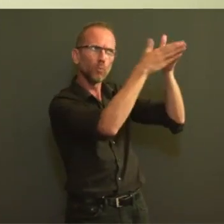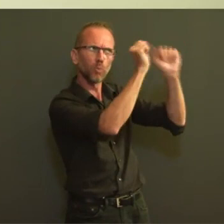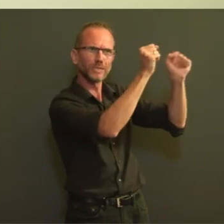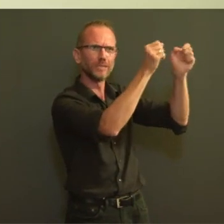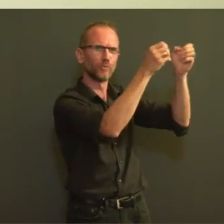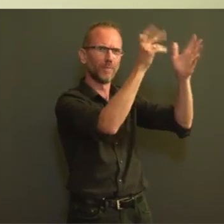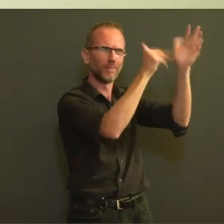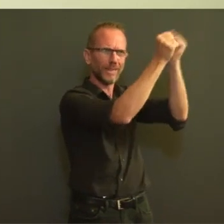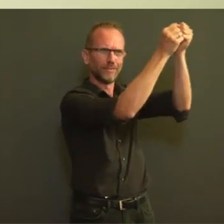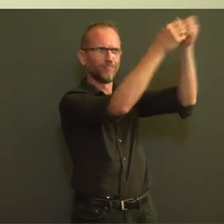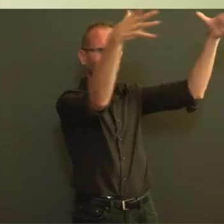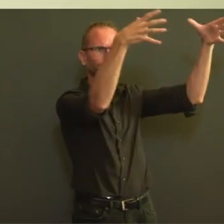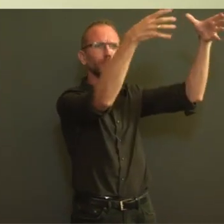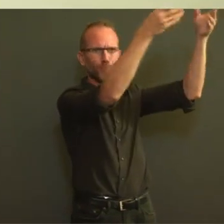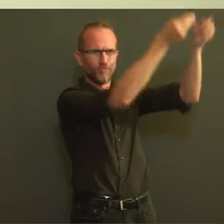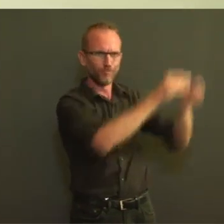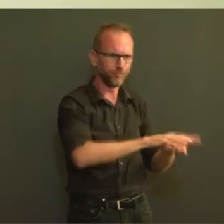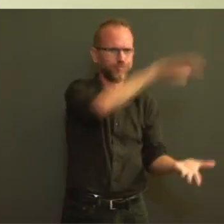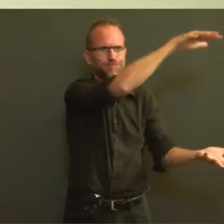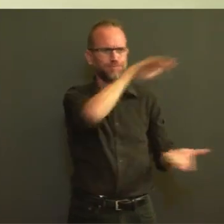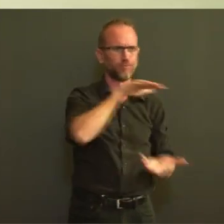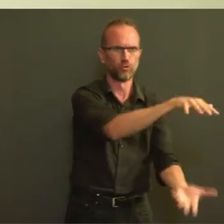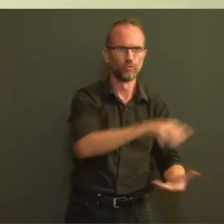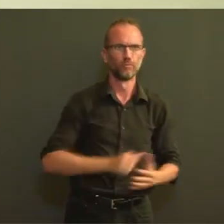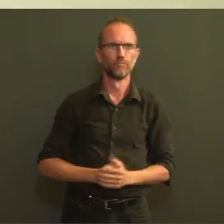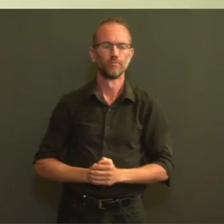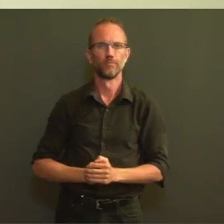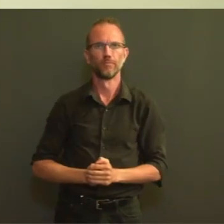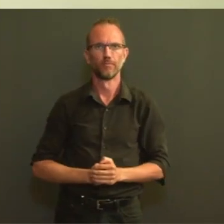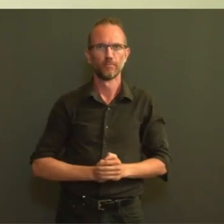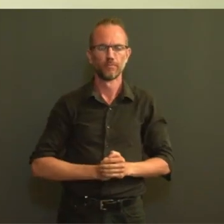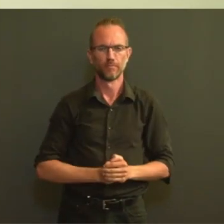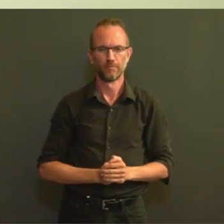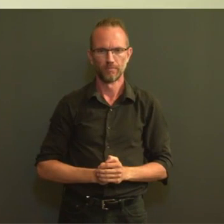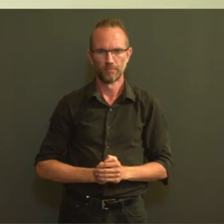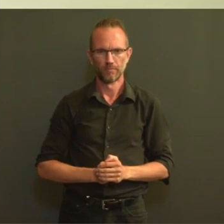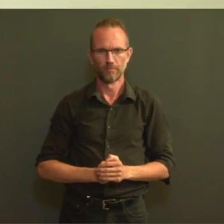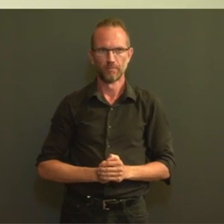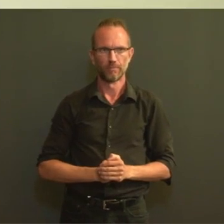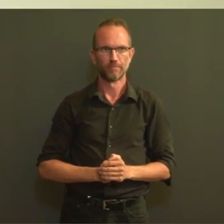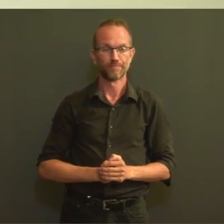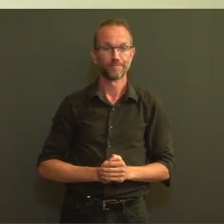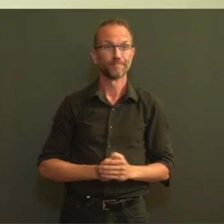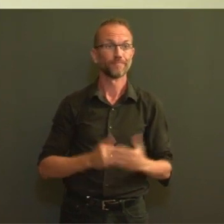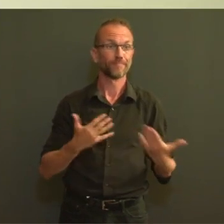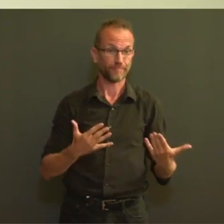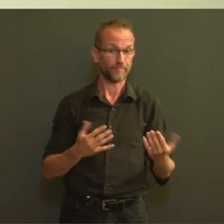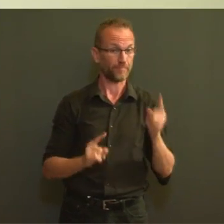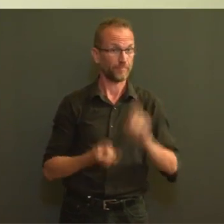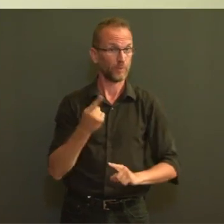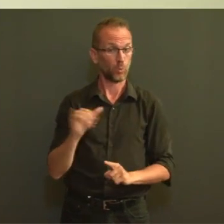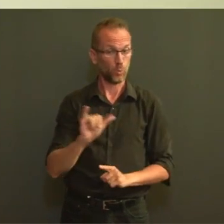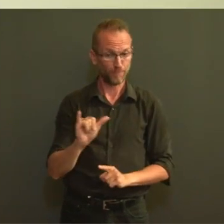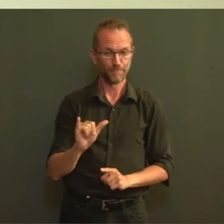capacité supplémentaire. Alors, il est très important de noter qu'un